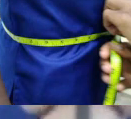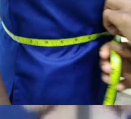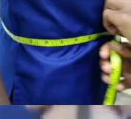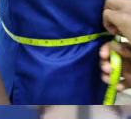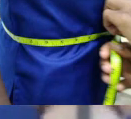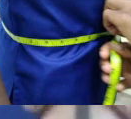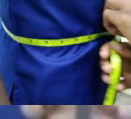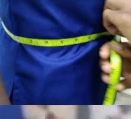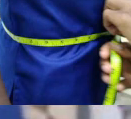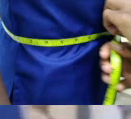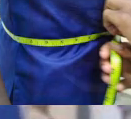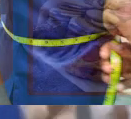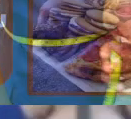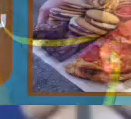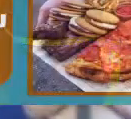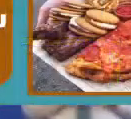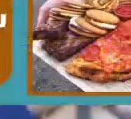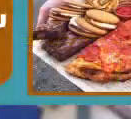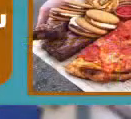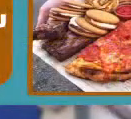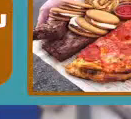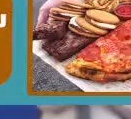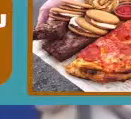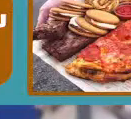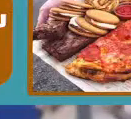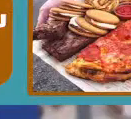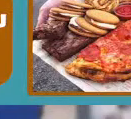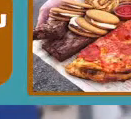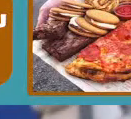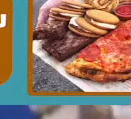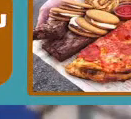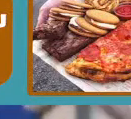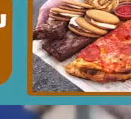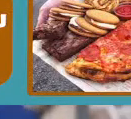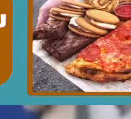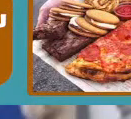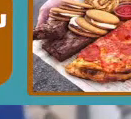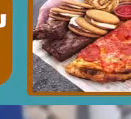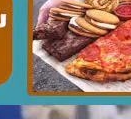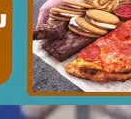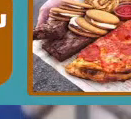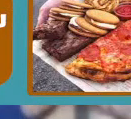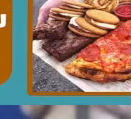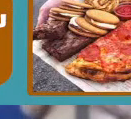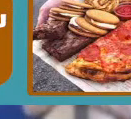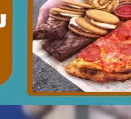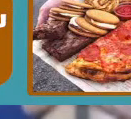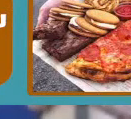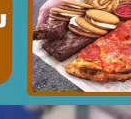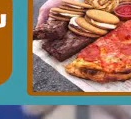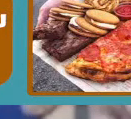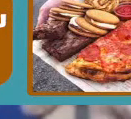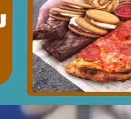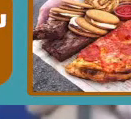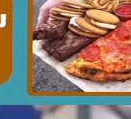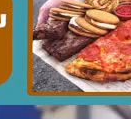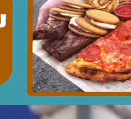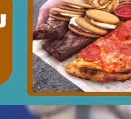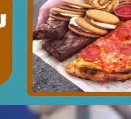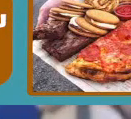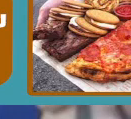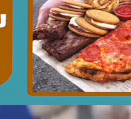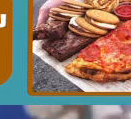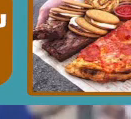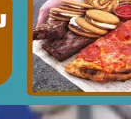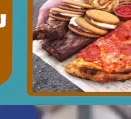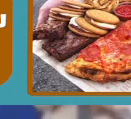Muungano wa Tanzania. Aidha, natoa msisitizo kwa kila mkoa na halmashauri ziwe na kanzi data ya maelekezo yaliyotolewa